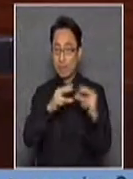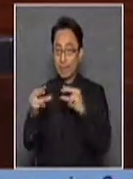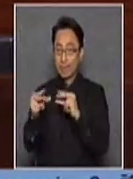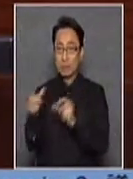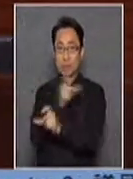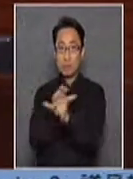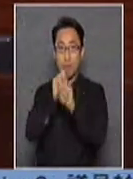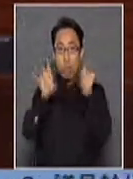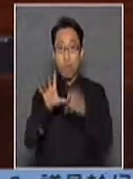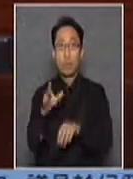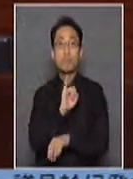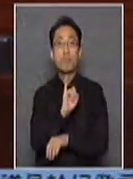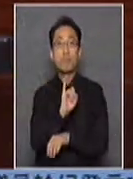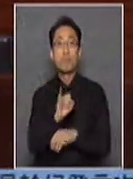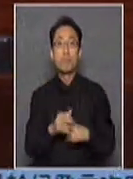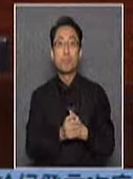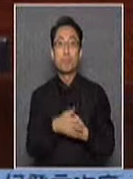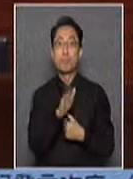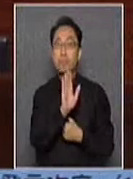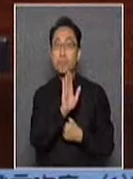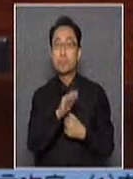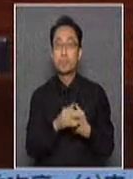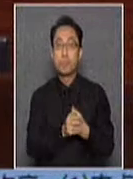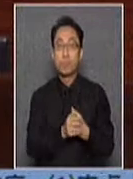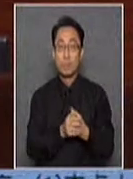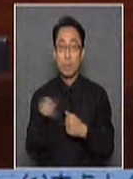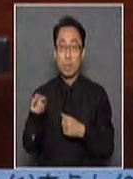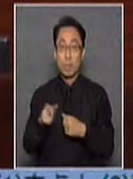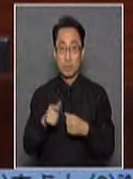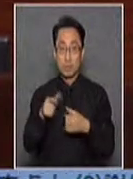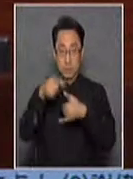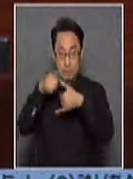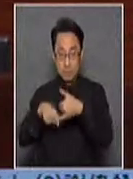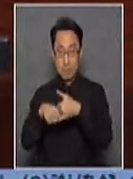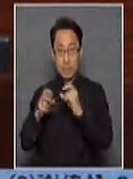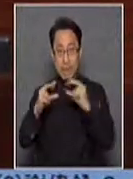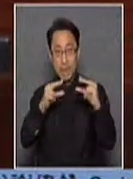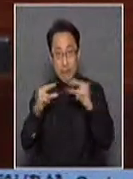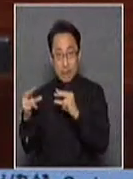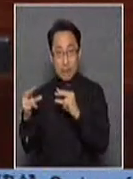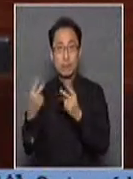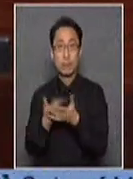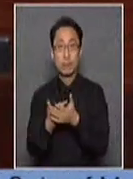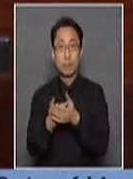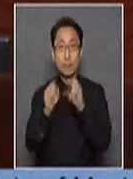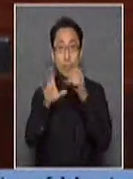立財政報告冇之前咧，年年輕鐵係蝕過億嘅。